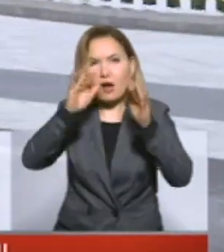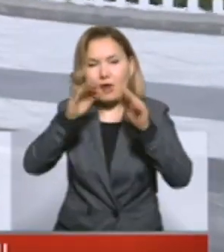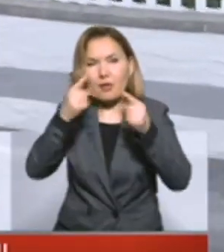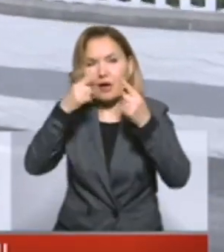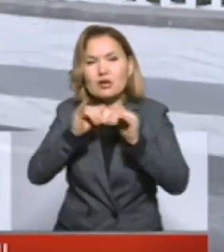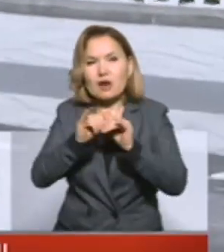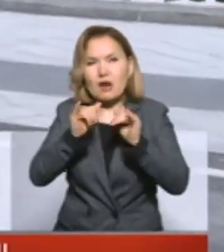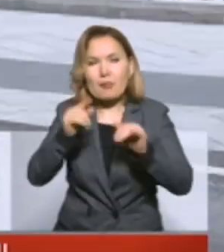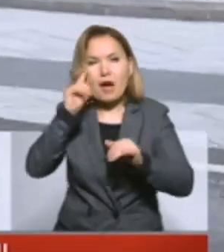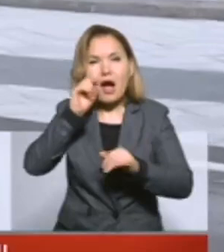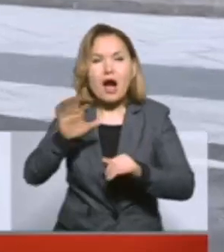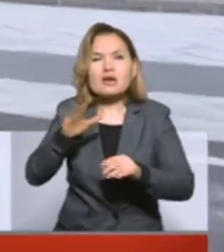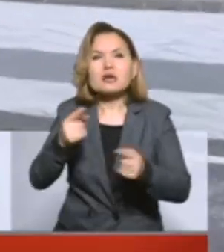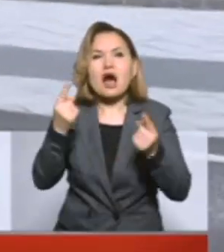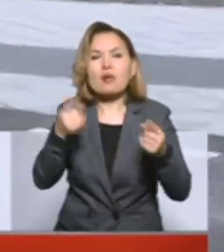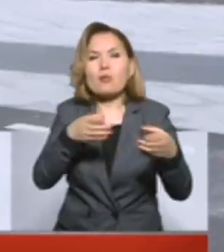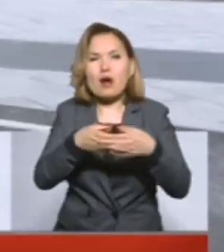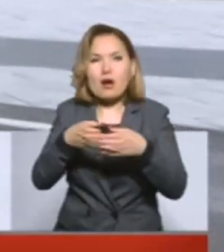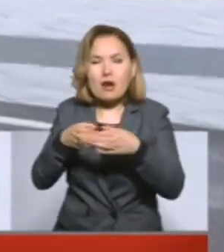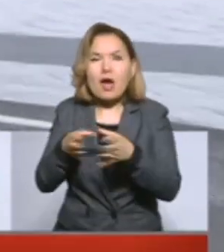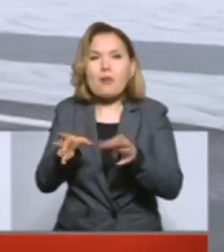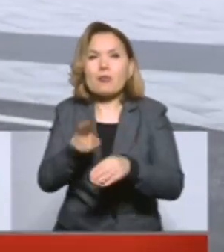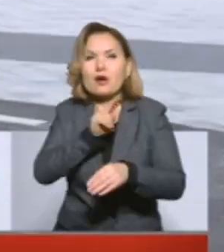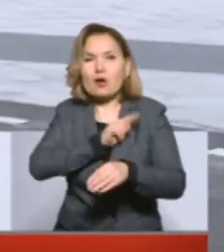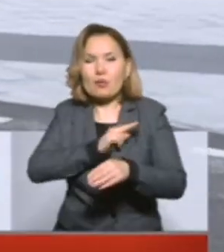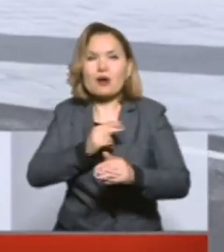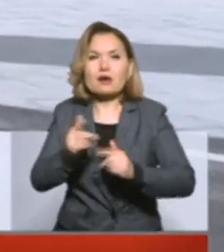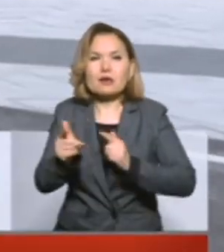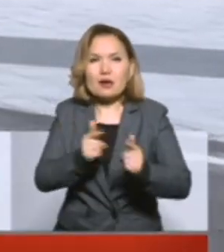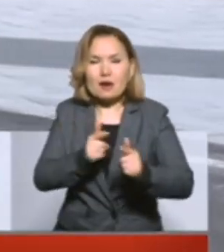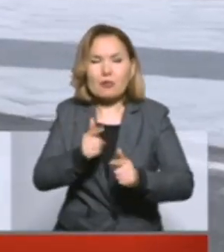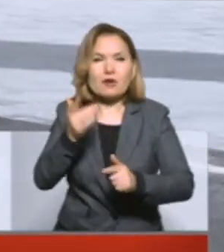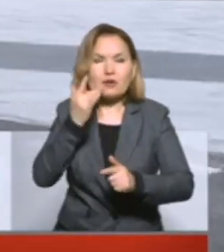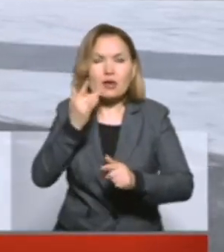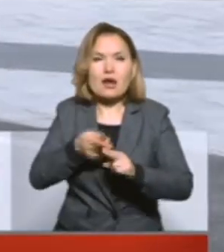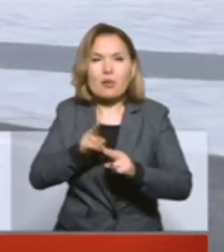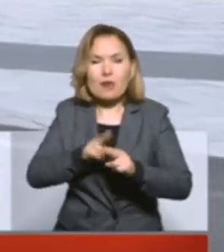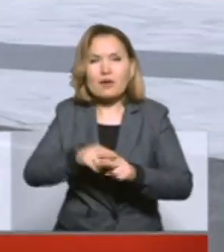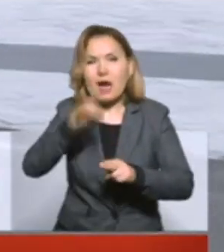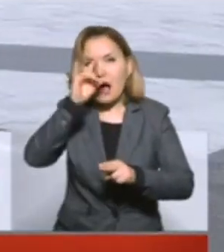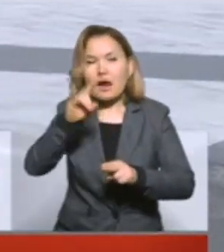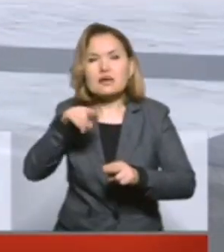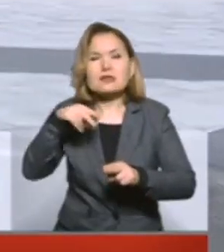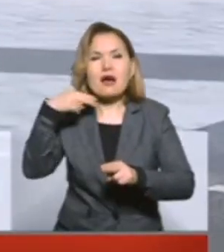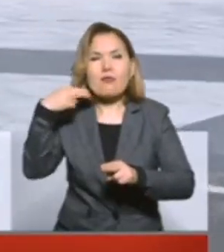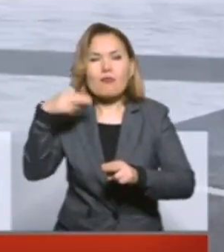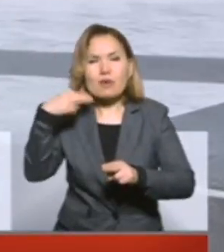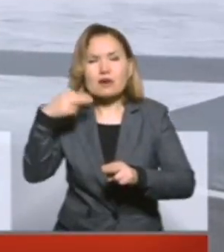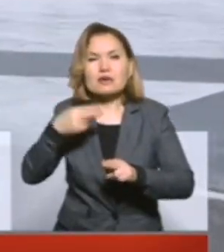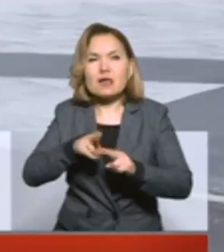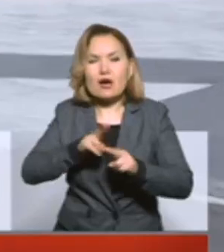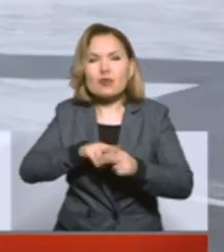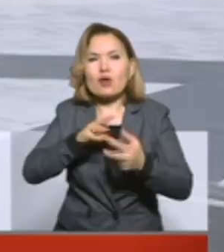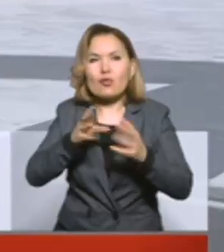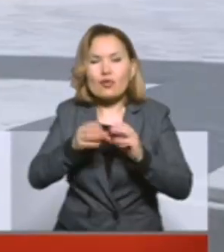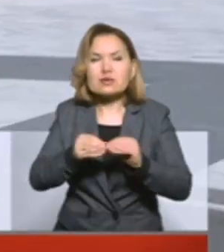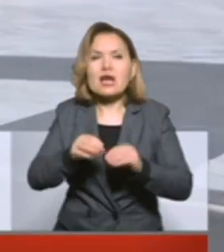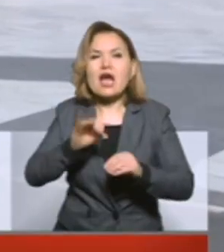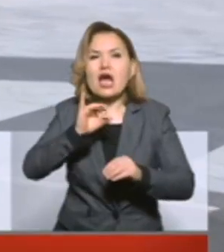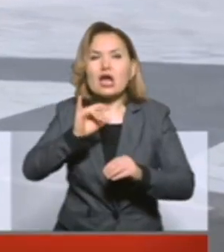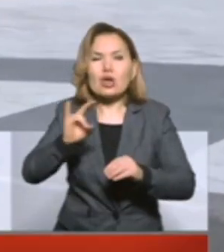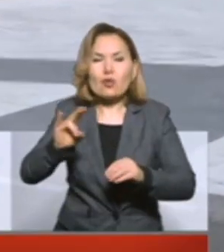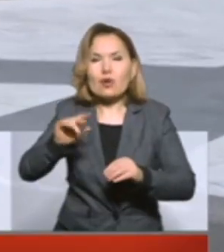асыру үшін Азияның алпауыт елдерімен бірлесуге әзір екенін айтты. Ал сөз соңында жиын қатысушыларын маусым айында өтетін